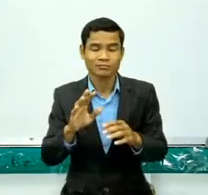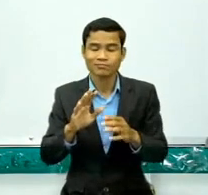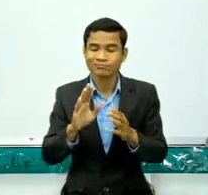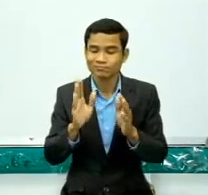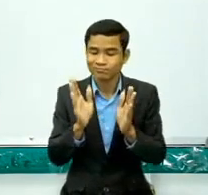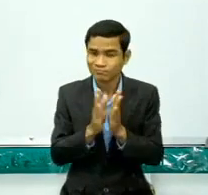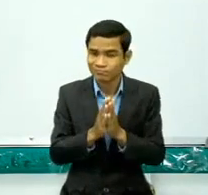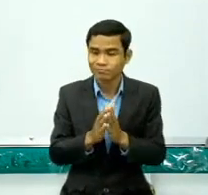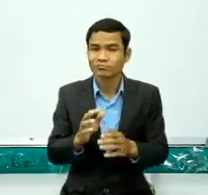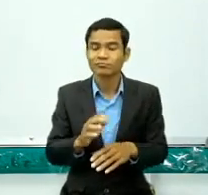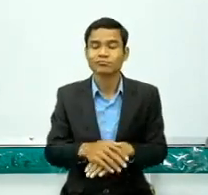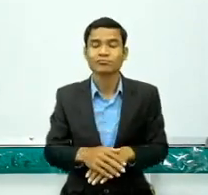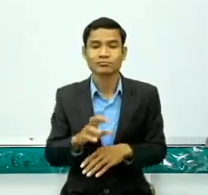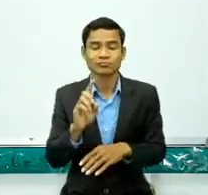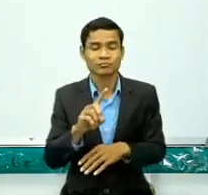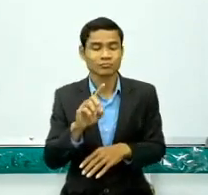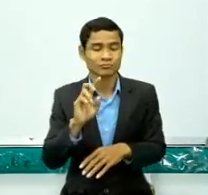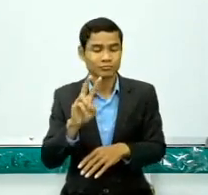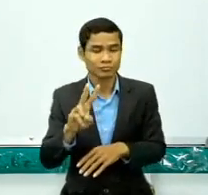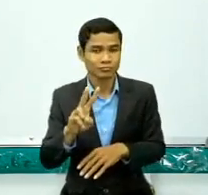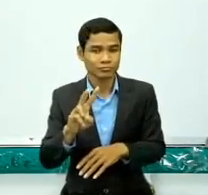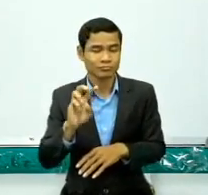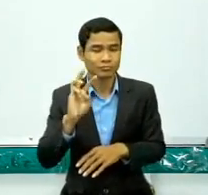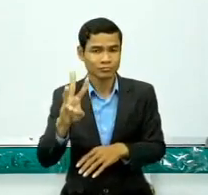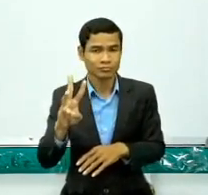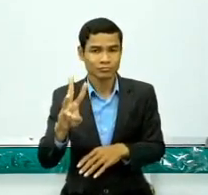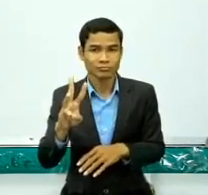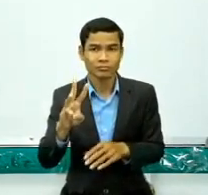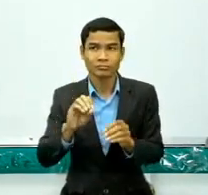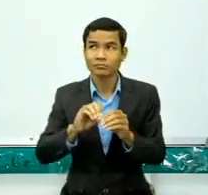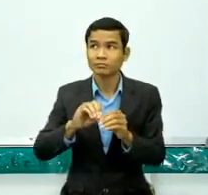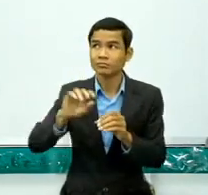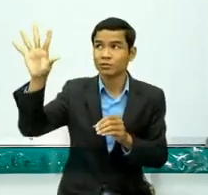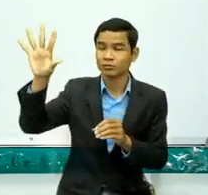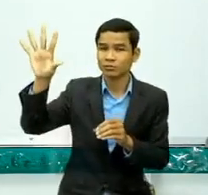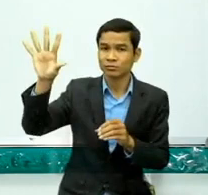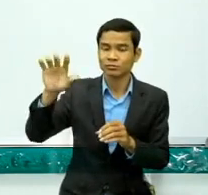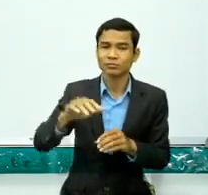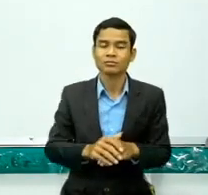បាញ់កញ្ជ្រួចចា1 2 3